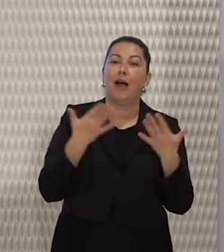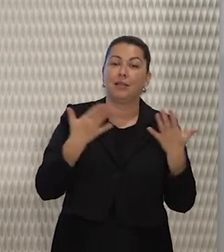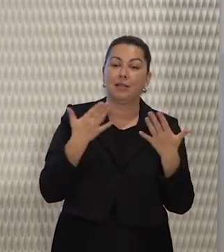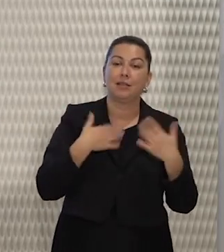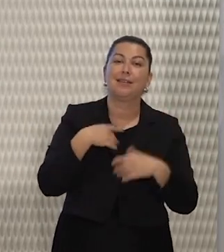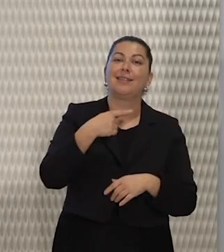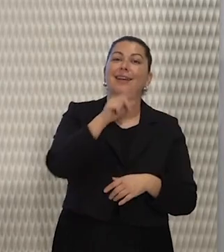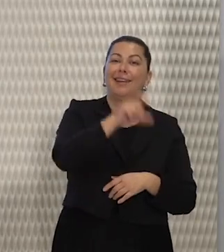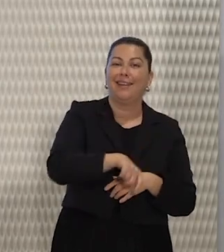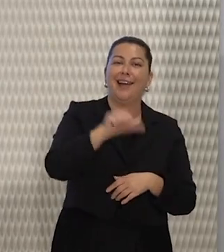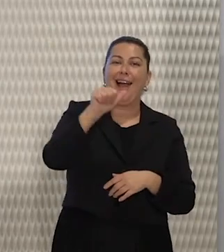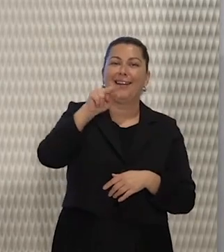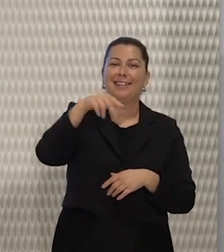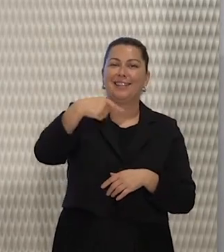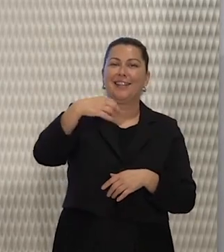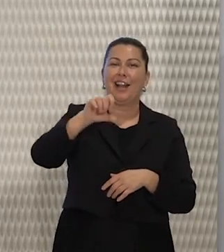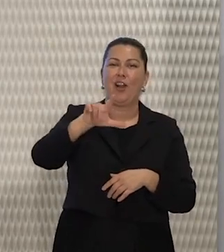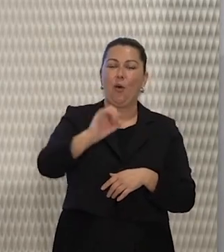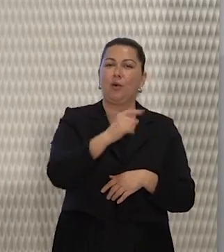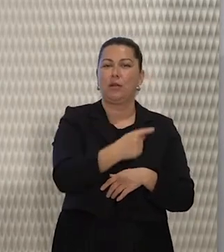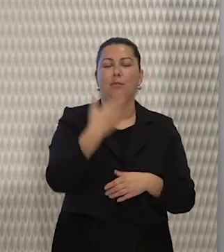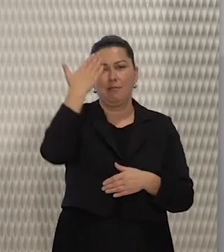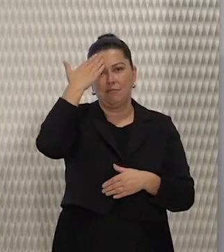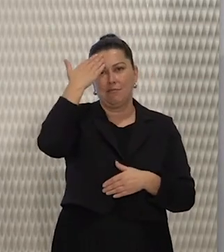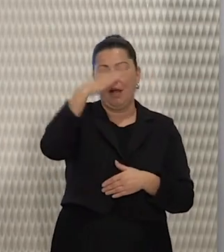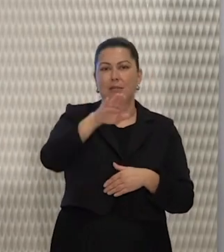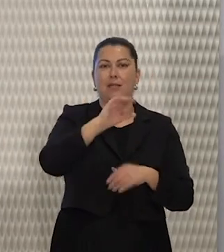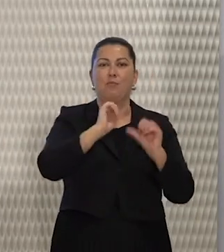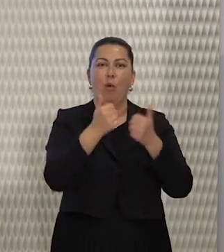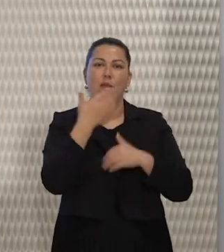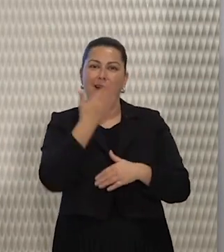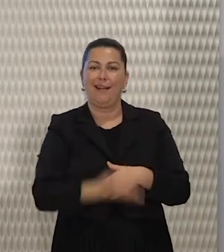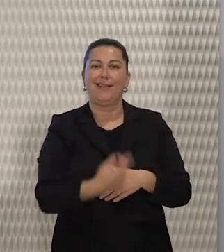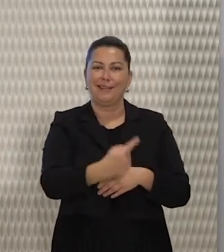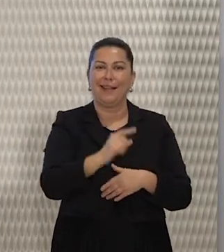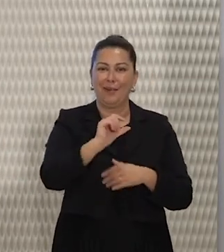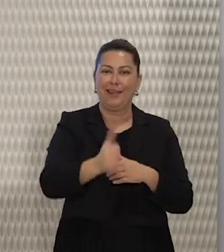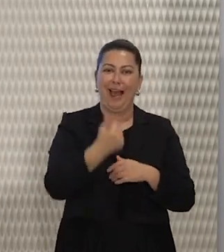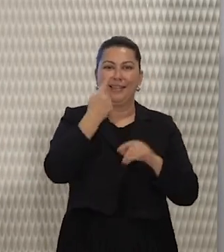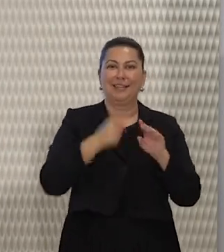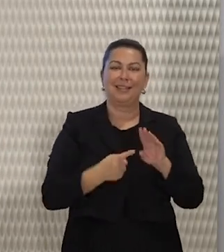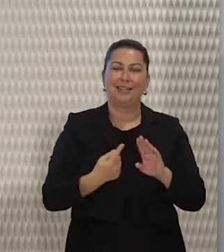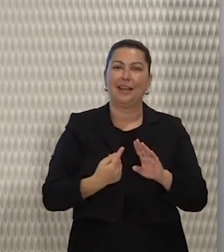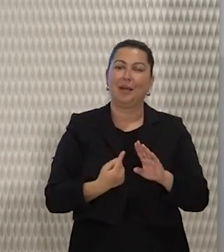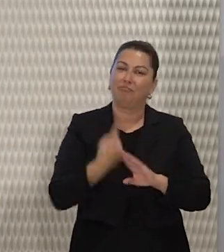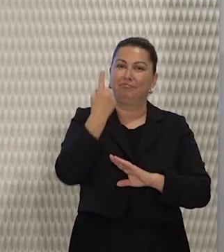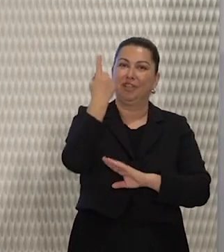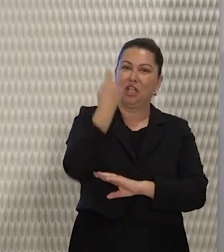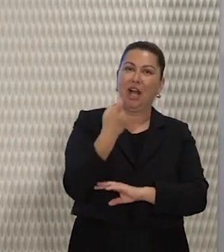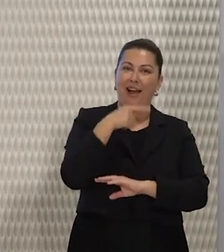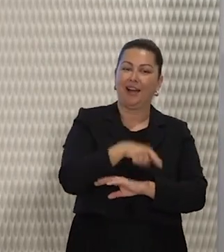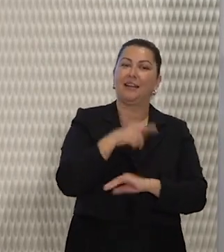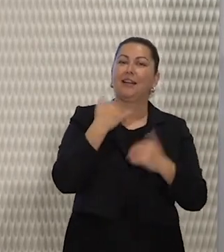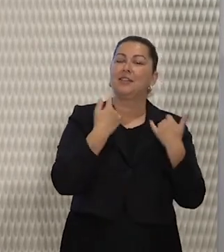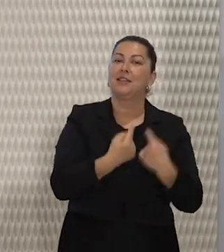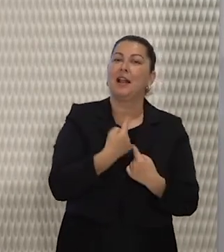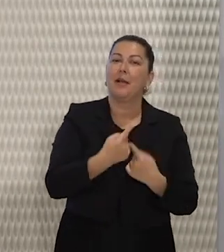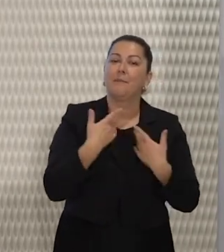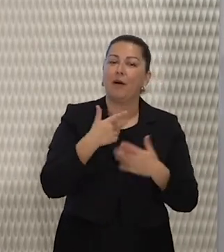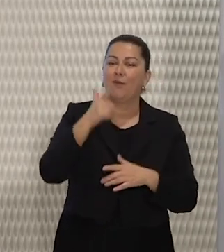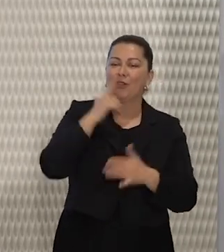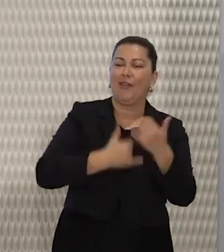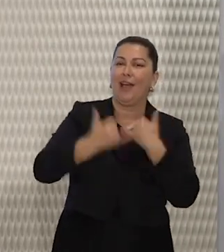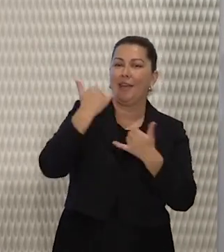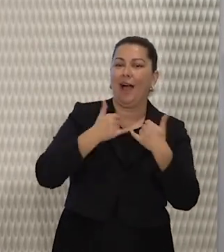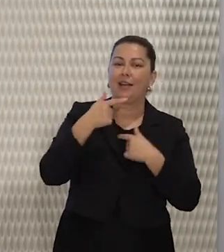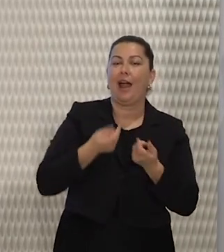der Angelo, das war unser quasi Mastermodel, der als Anfang den Anfang gegeben hat. Der hat mittlerweile vor